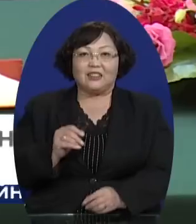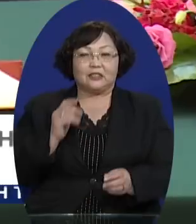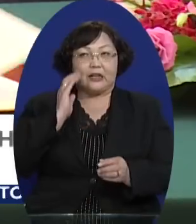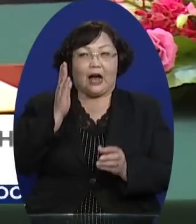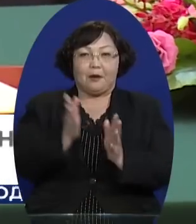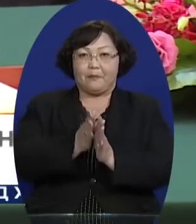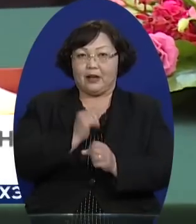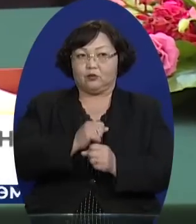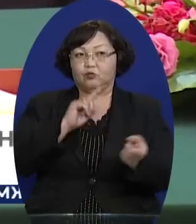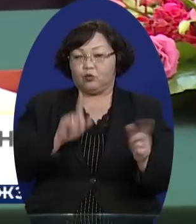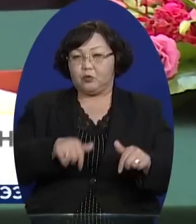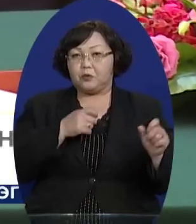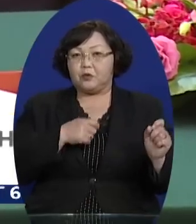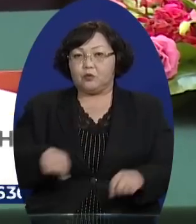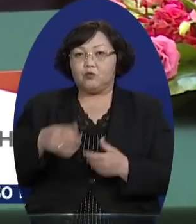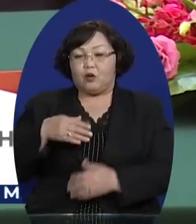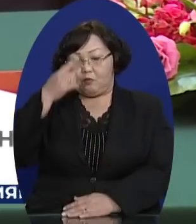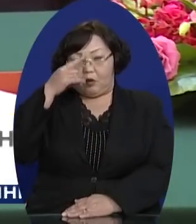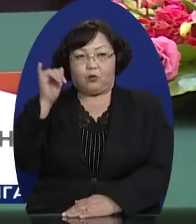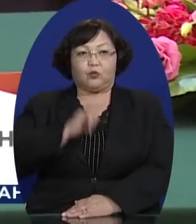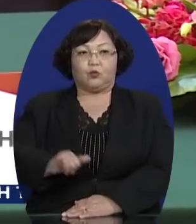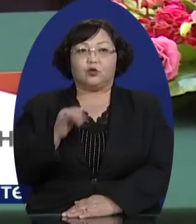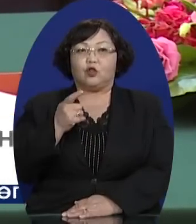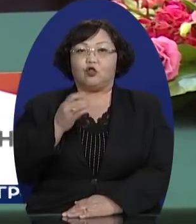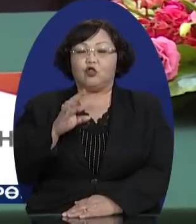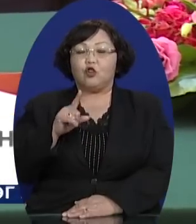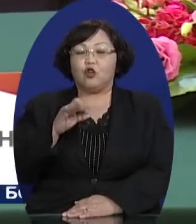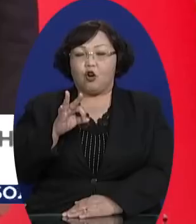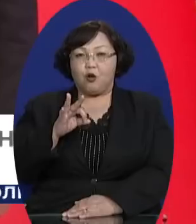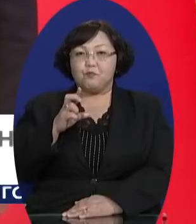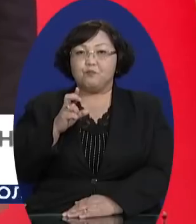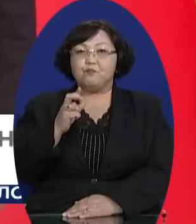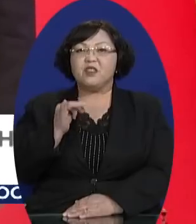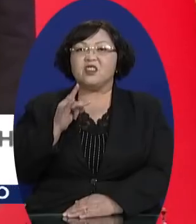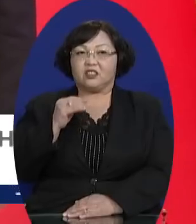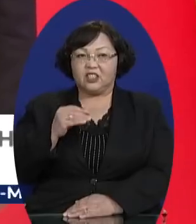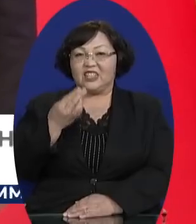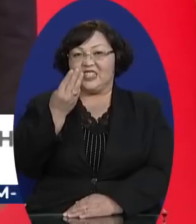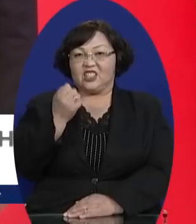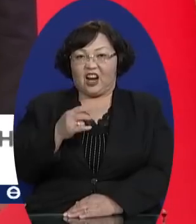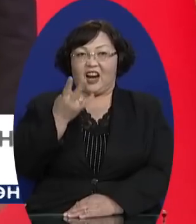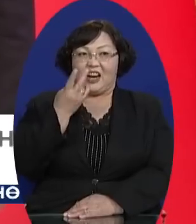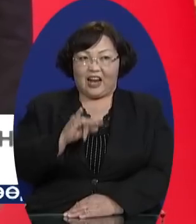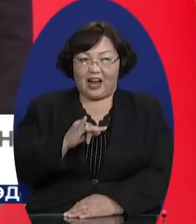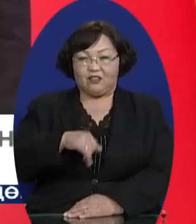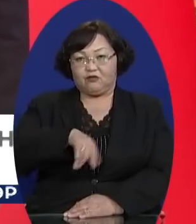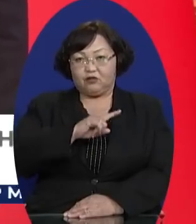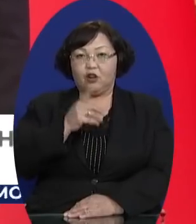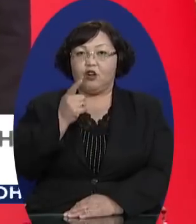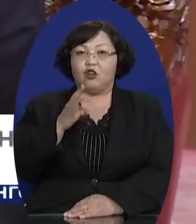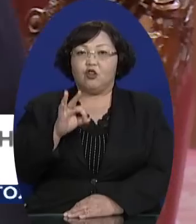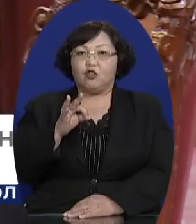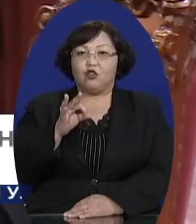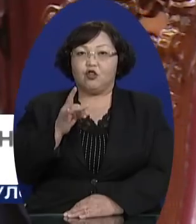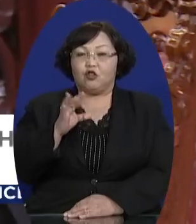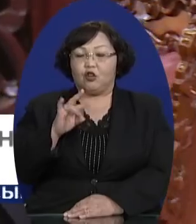байна. За мөн одоо Монгол Улсын хөрөнгийн бирж, за Шанхай хөрөнгийн биржийн хамтын ажиллагаанд бас гараа үсэг зурж байгаа. За эдгээр